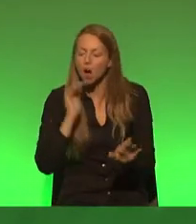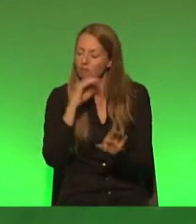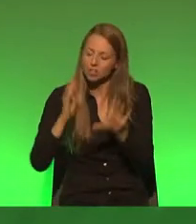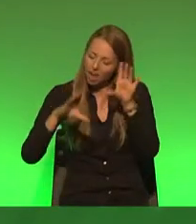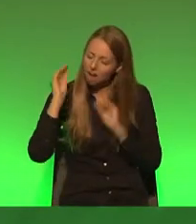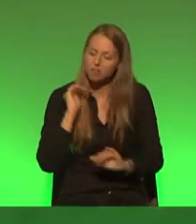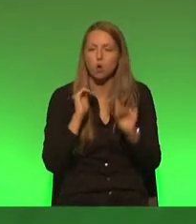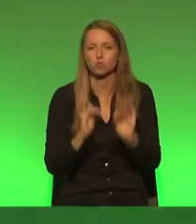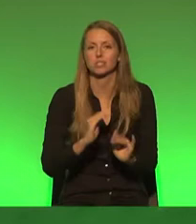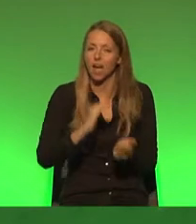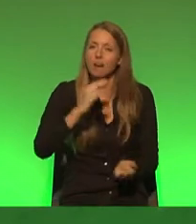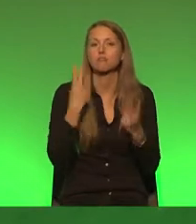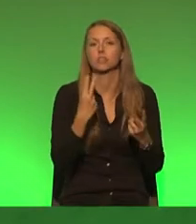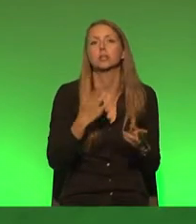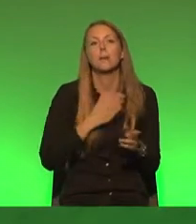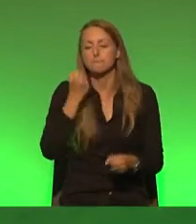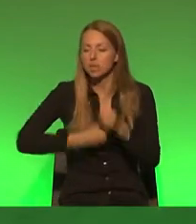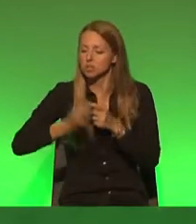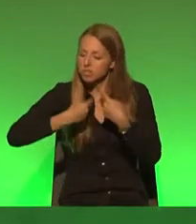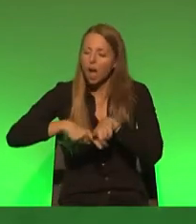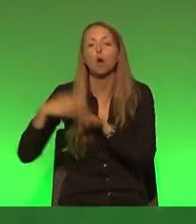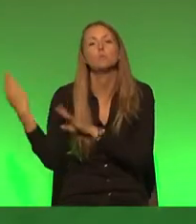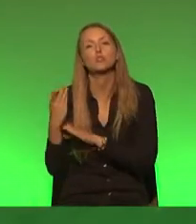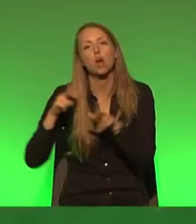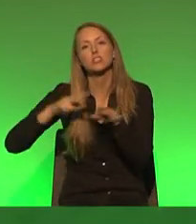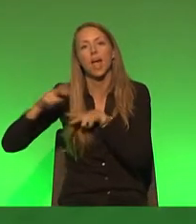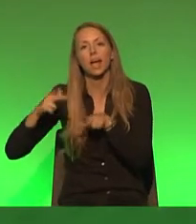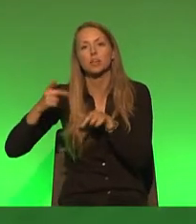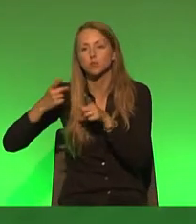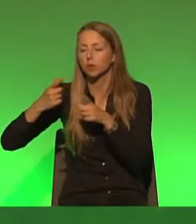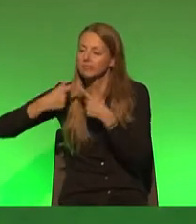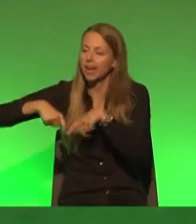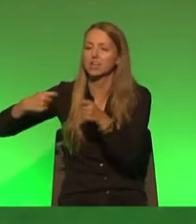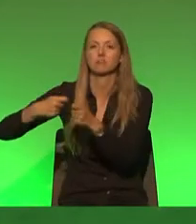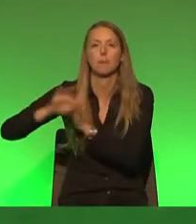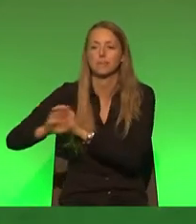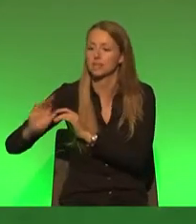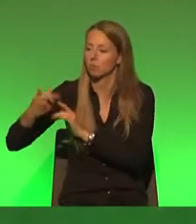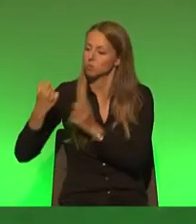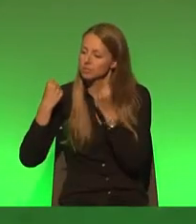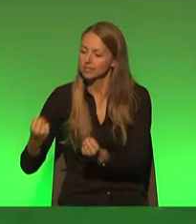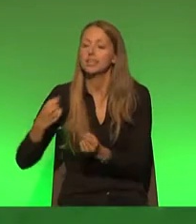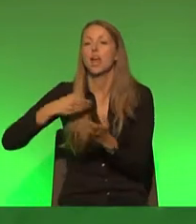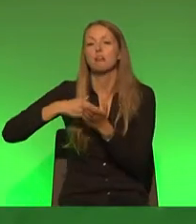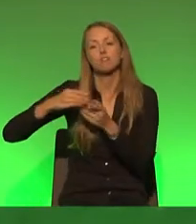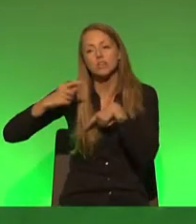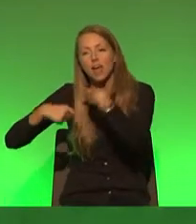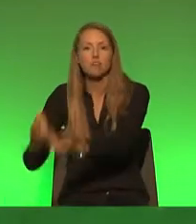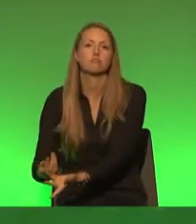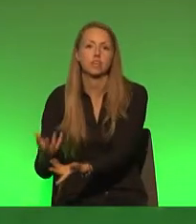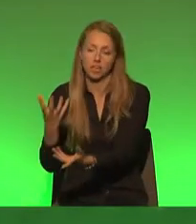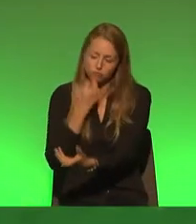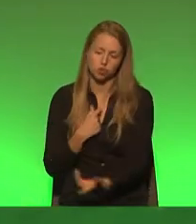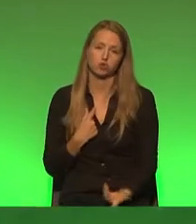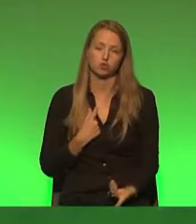beruht, unser Maschinenraum, unsere Serviceagentur für die Kreisverbände. Die möchte ich sichern, weiterentwickeln und mit euch